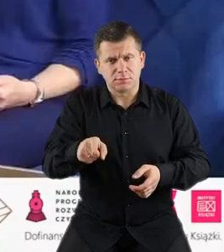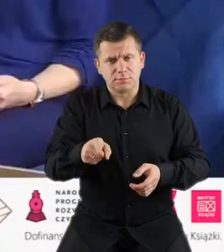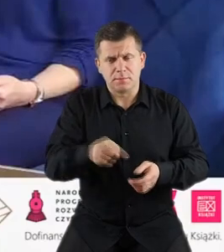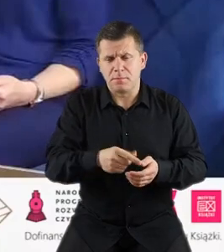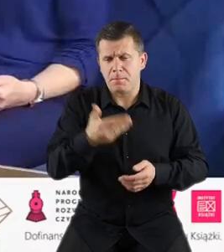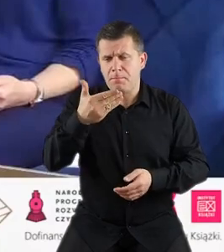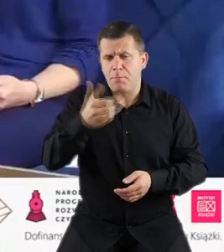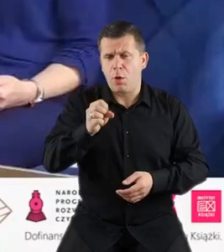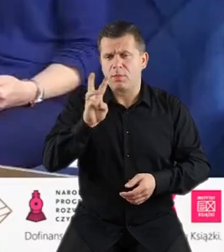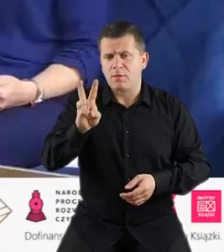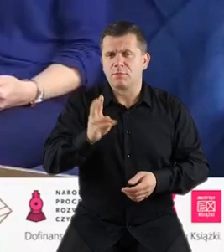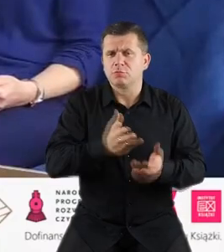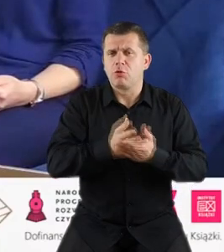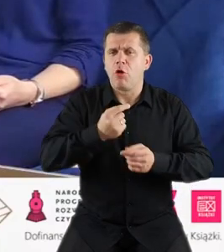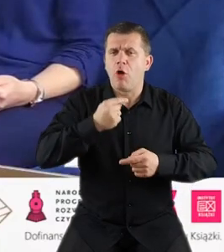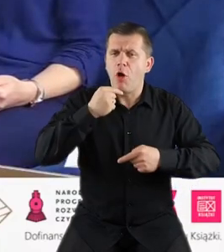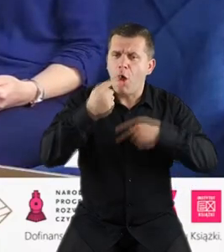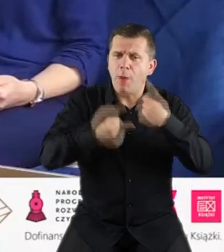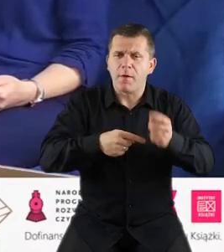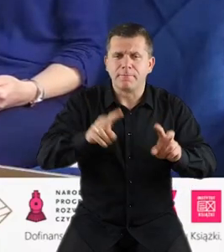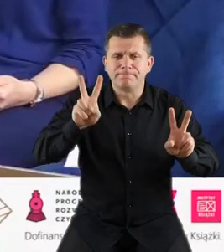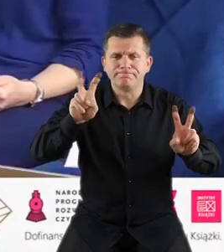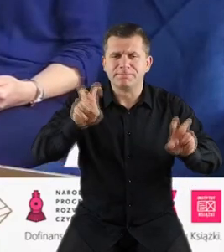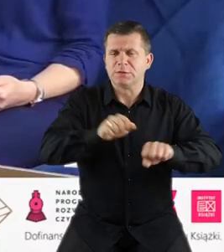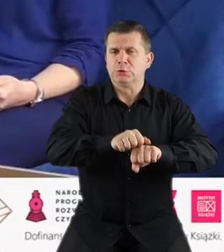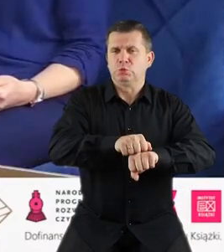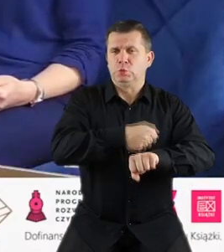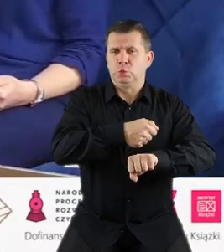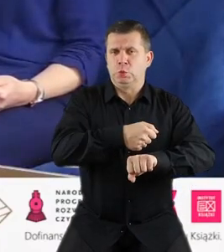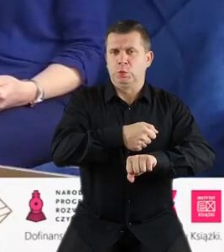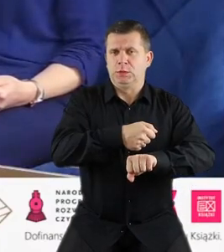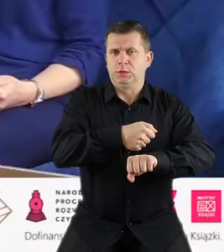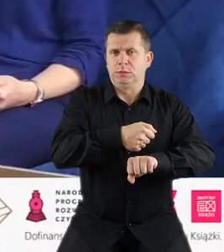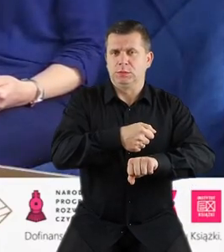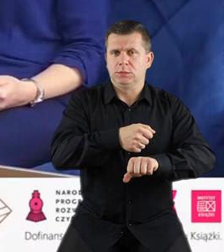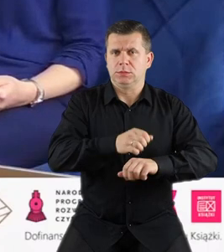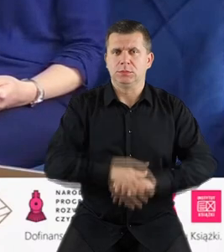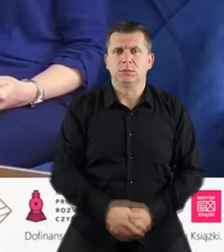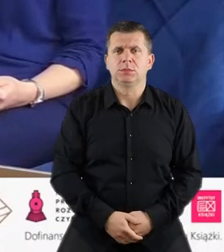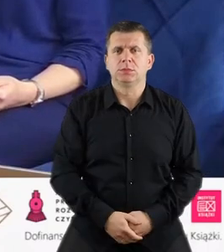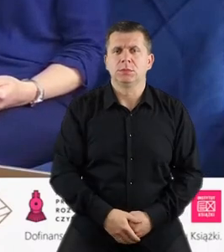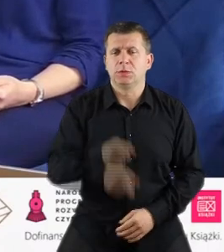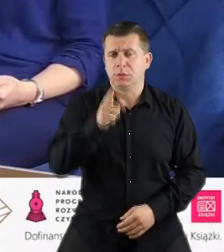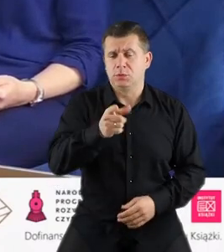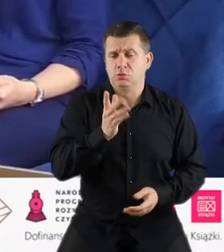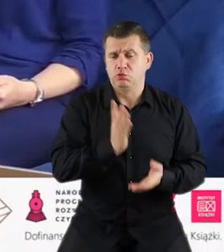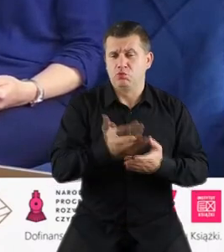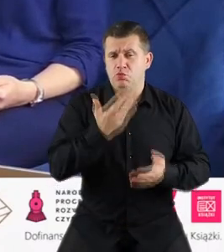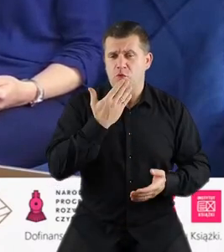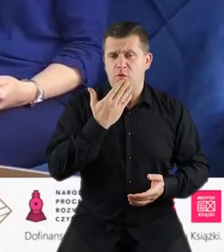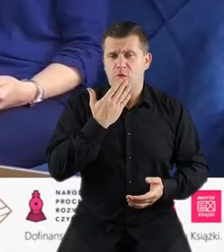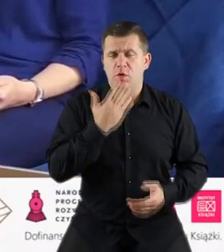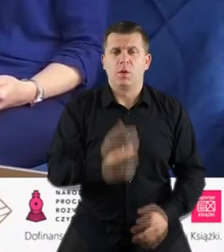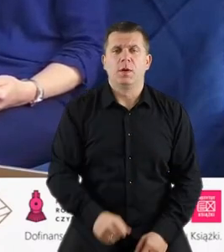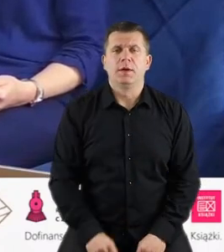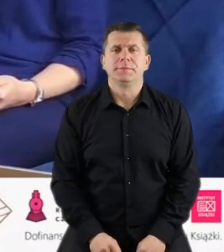się przewija przez opowiadania, jest to motyw skóry w ogóle. Przede wszystkim, tak jak już pani przed chwilą